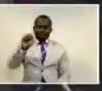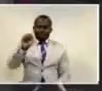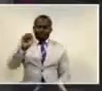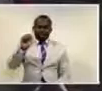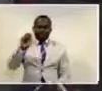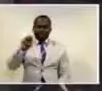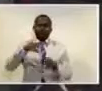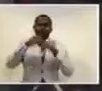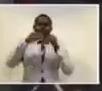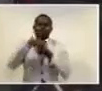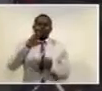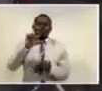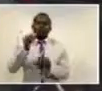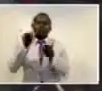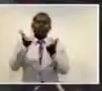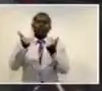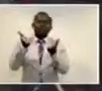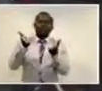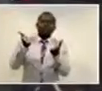Umuyobozi wa libu ari hano ariko.